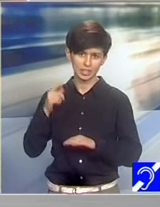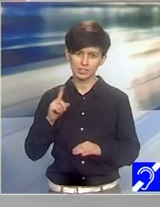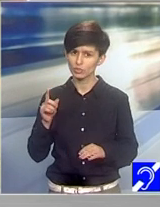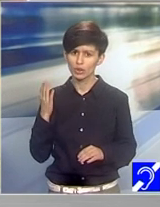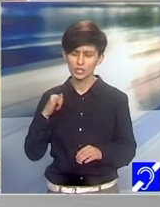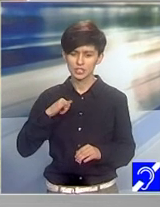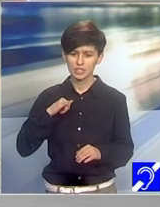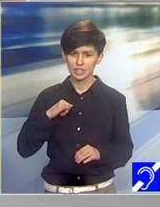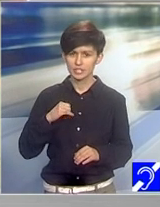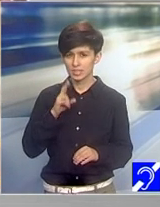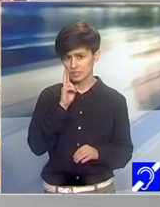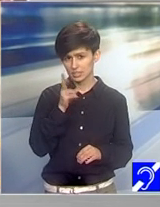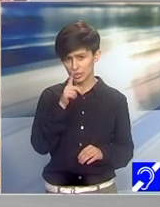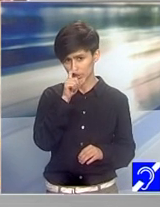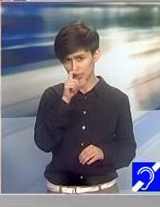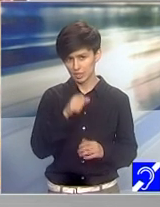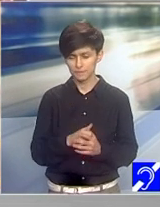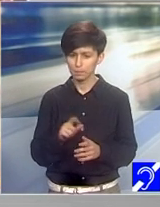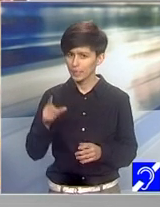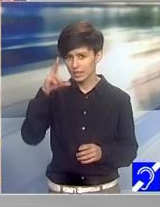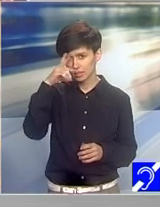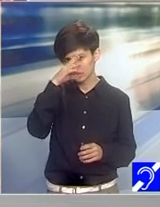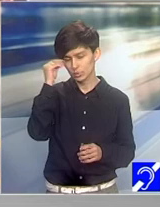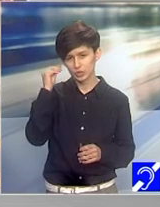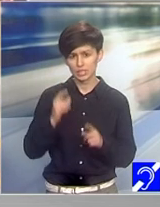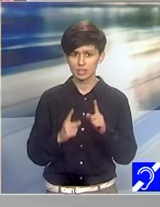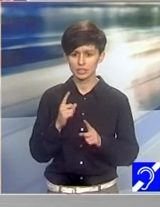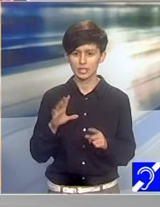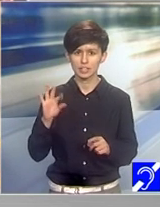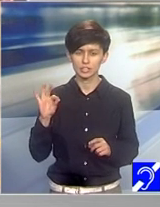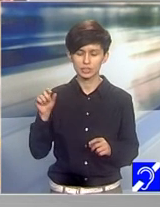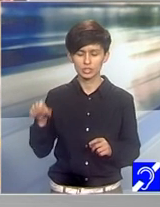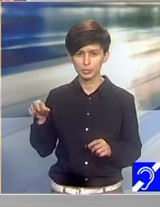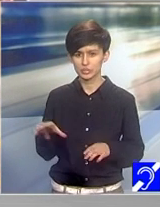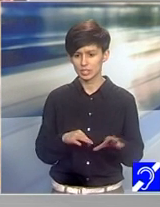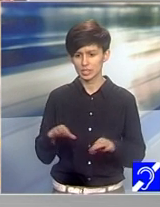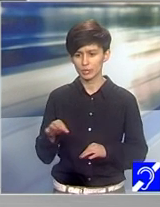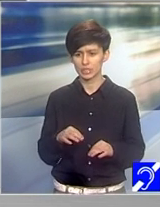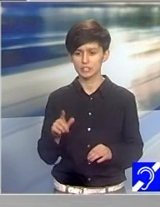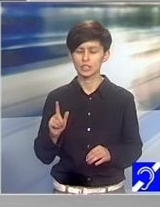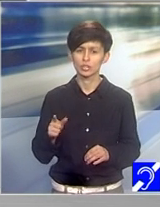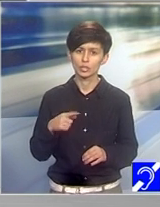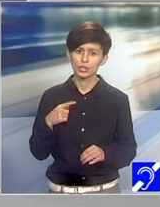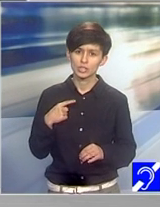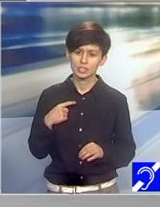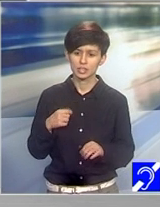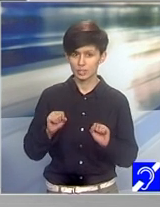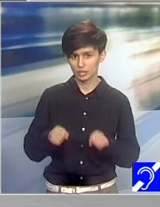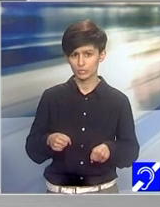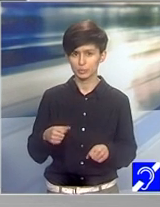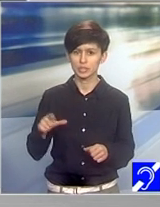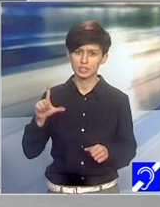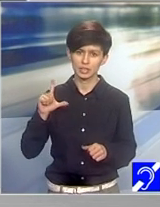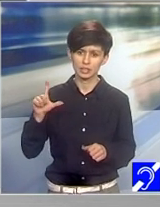nepăsători sau răi. Nu uita că dacă 50 de deputați te-au ales domn, însă ai să domnești peste 2 milioane de oameni.